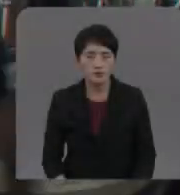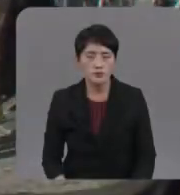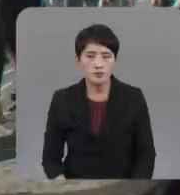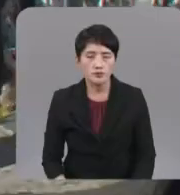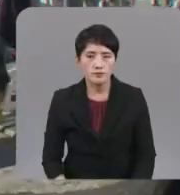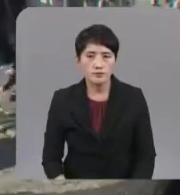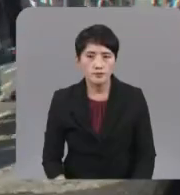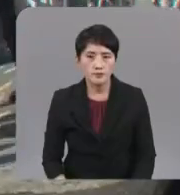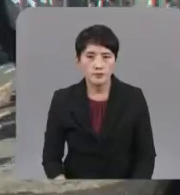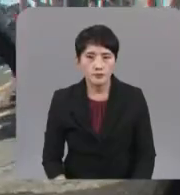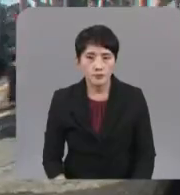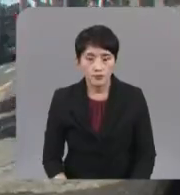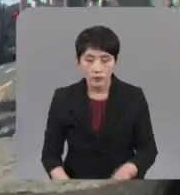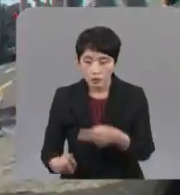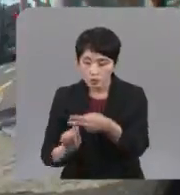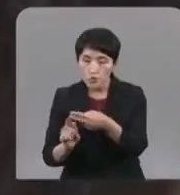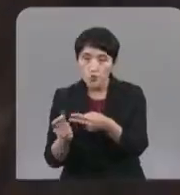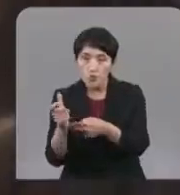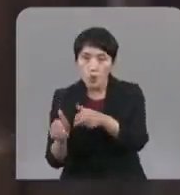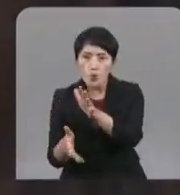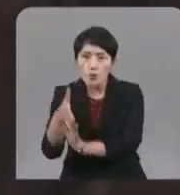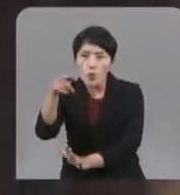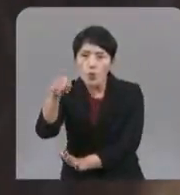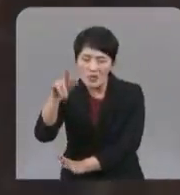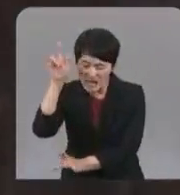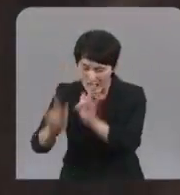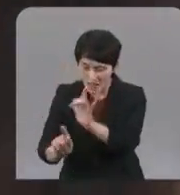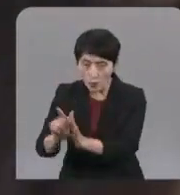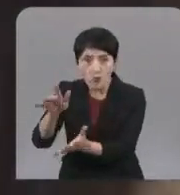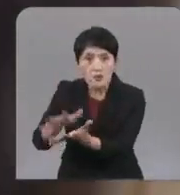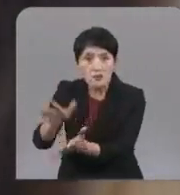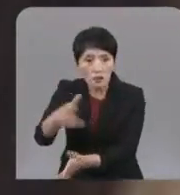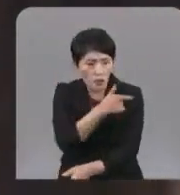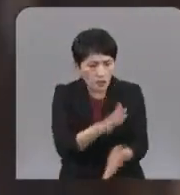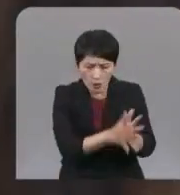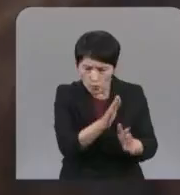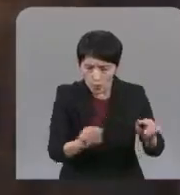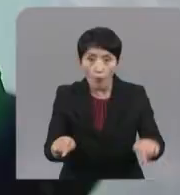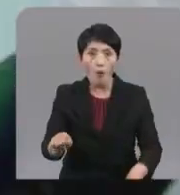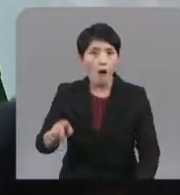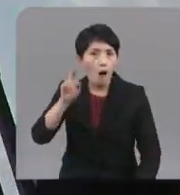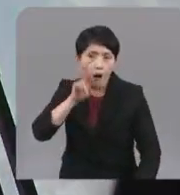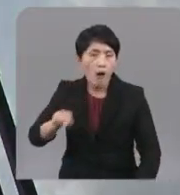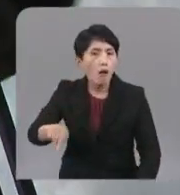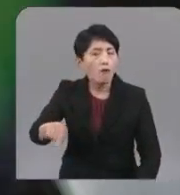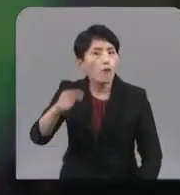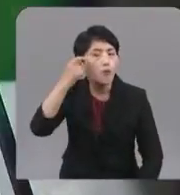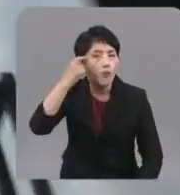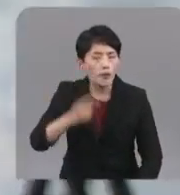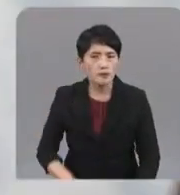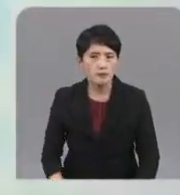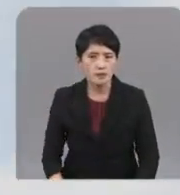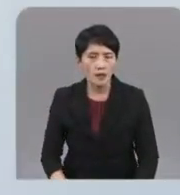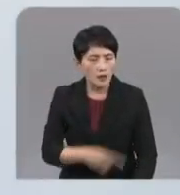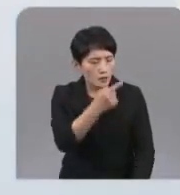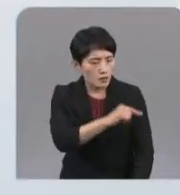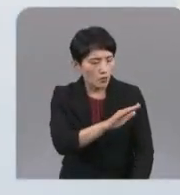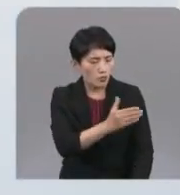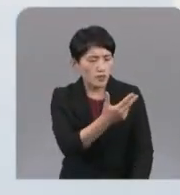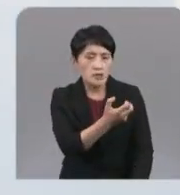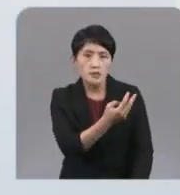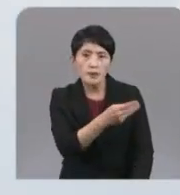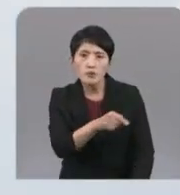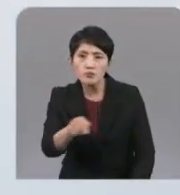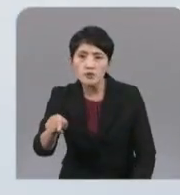Viện Khoa Học khí tượng quốc gia Hàn Quốc đã công bố kết quả phân tích tài liệu quan trắc thời tiết đối với 30 thành phố lớn vừa và nhỏ trong vòng